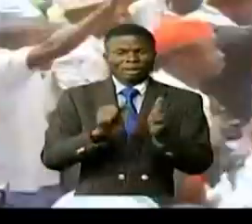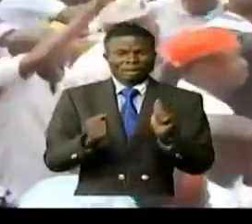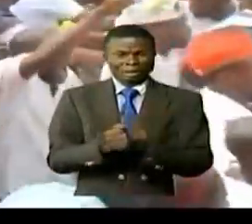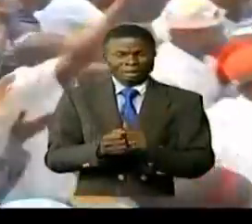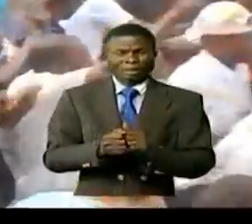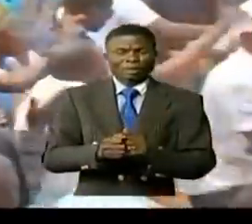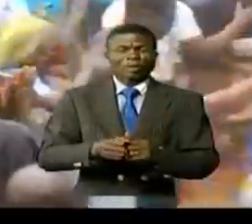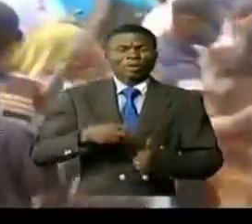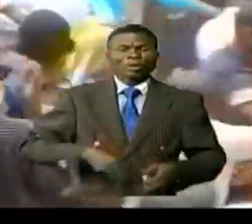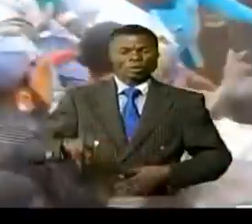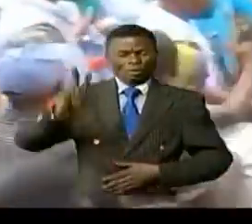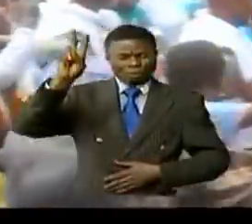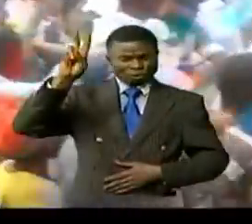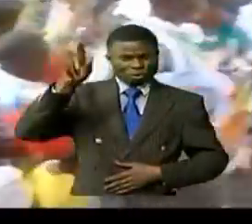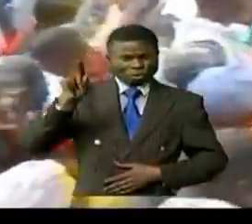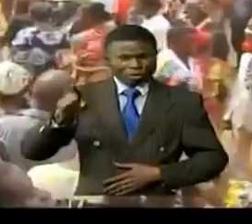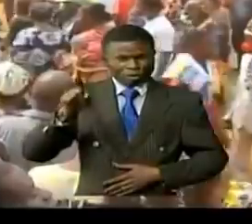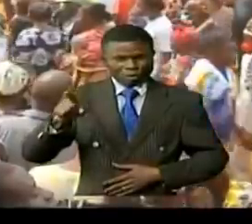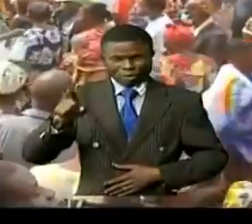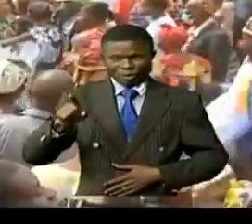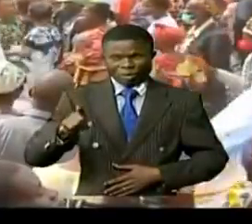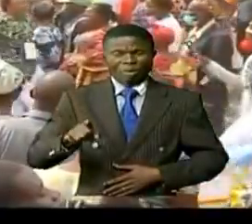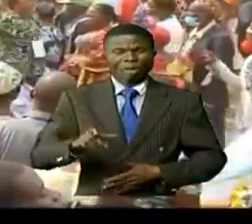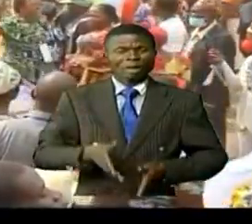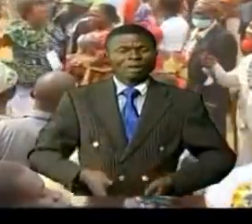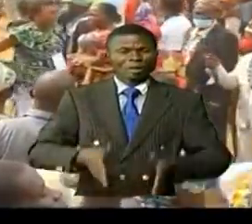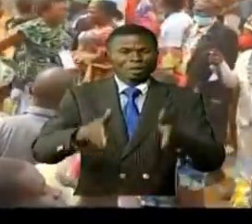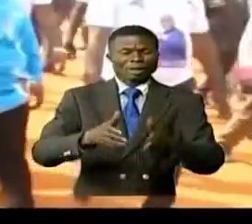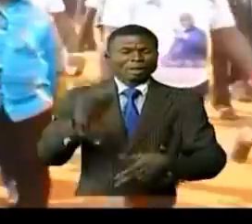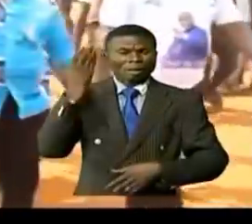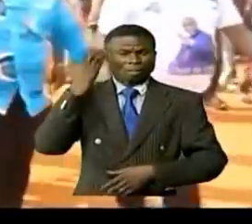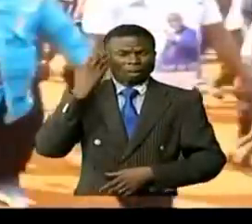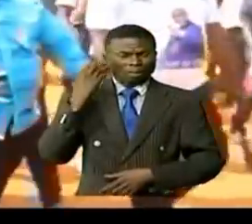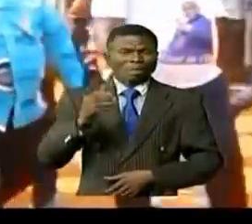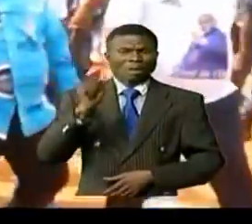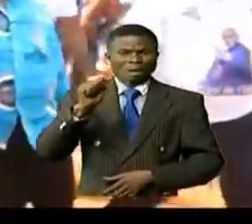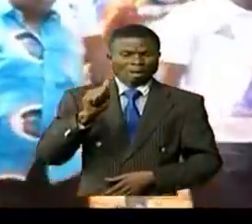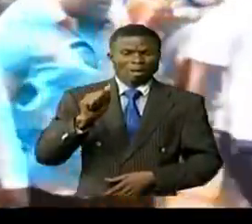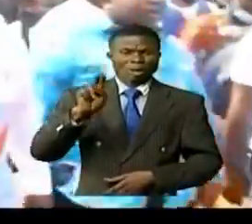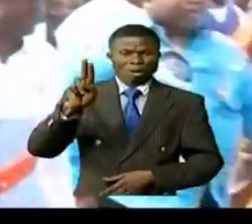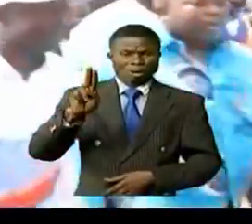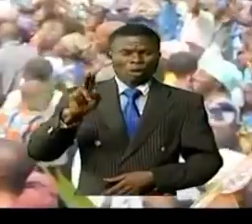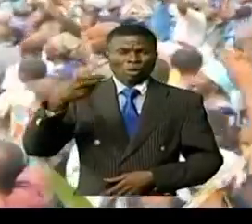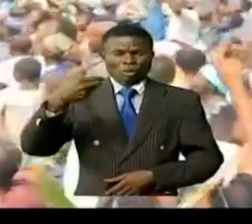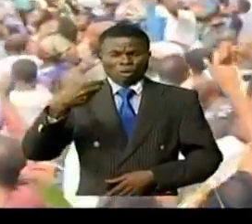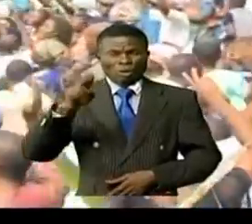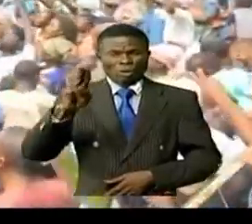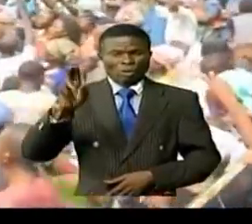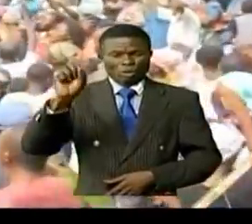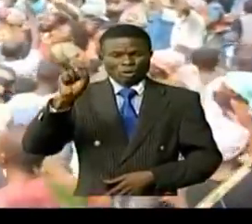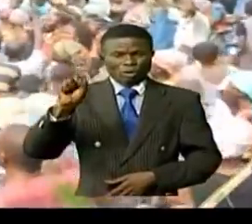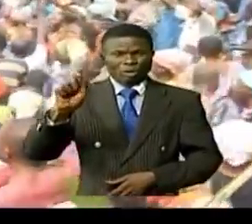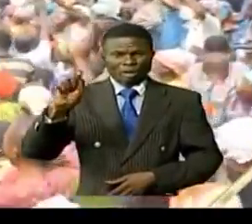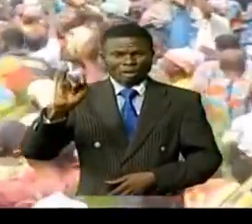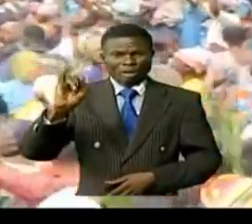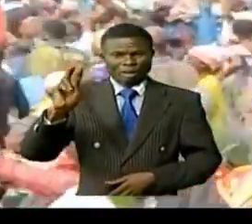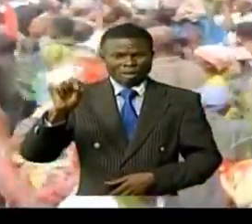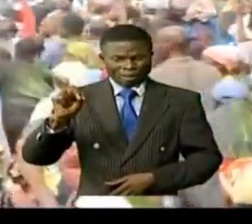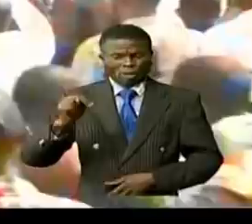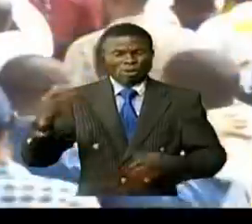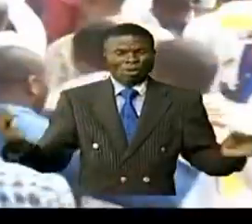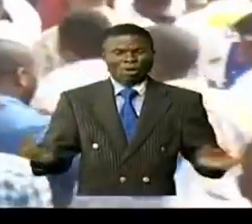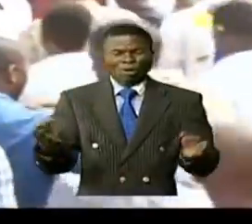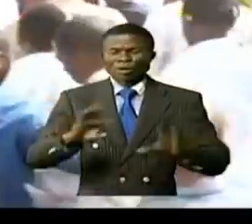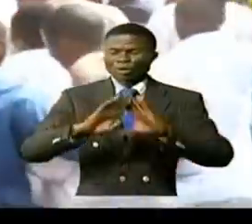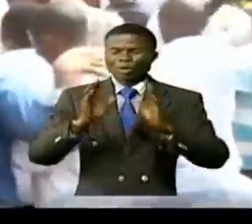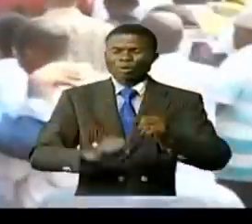de l'UDPS Tshilingué. Sur sa route, Augustin Kabuya était surpris d'apprendre que la manifestation devait se tenir dans